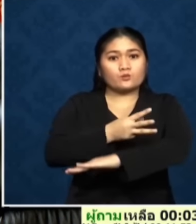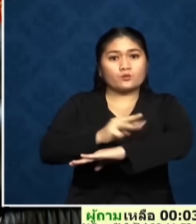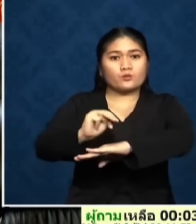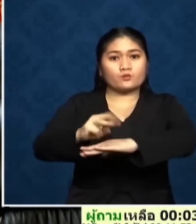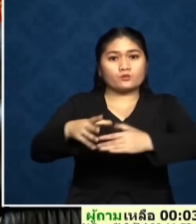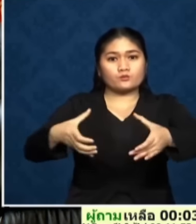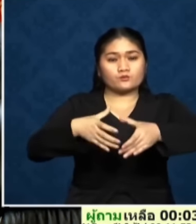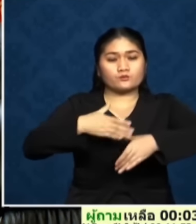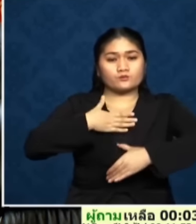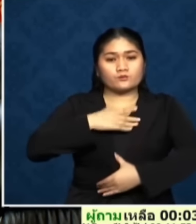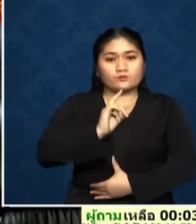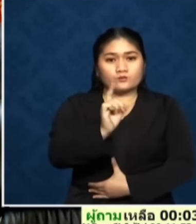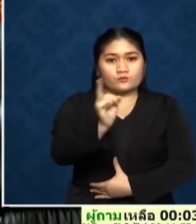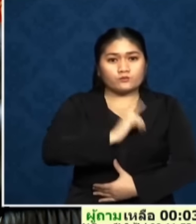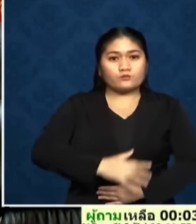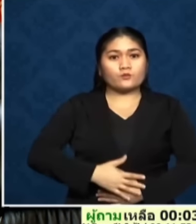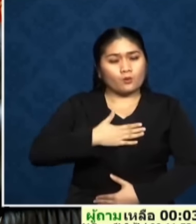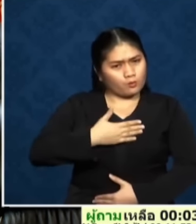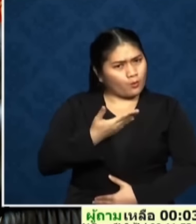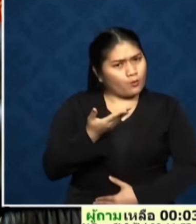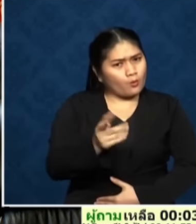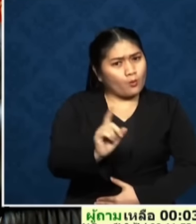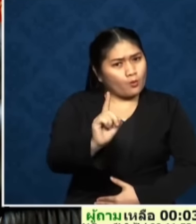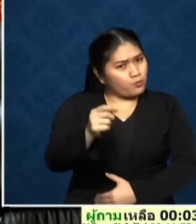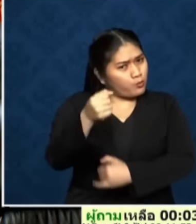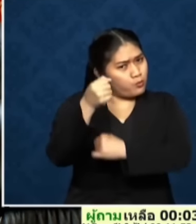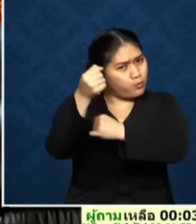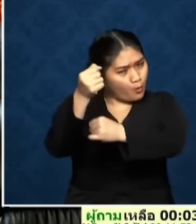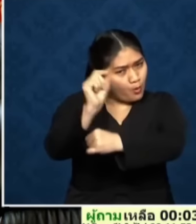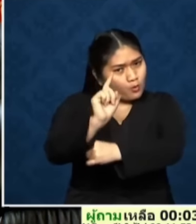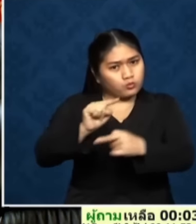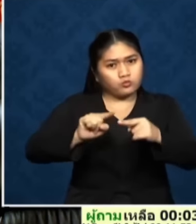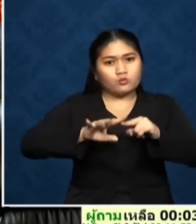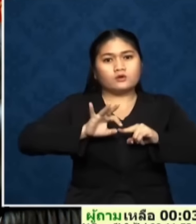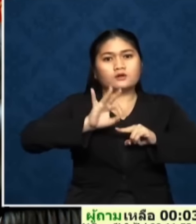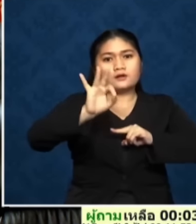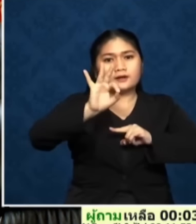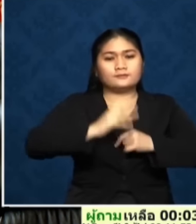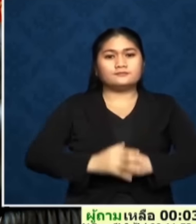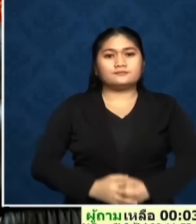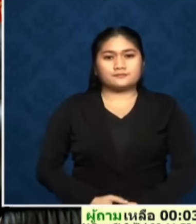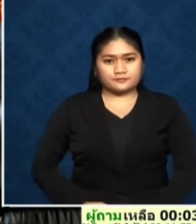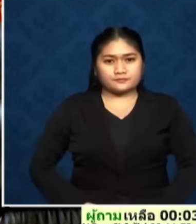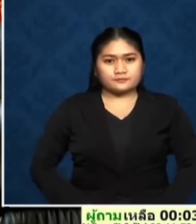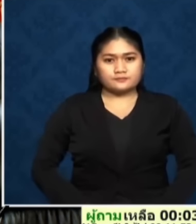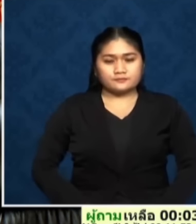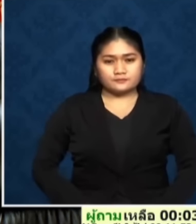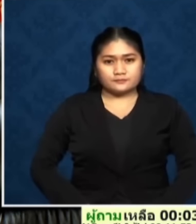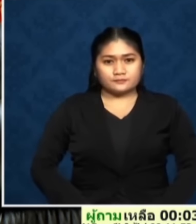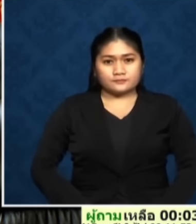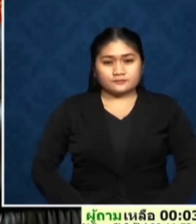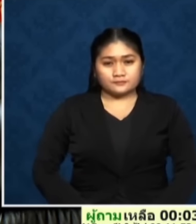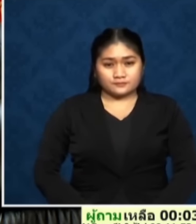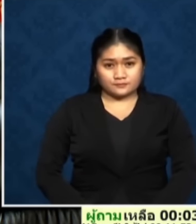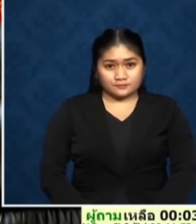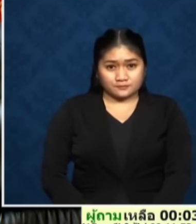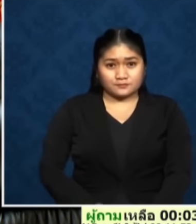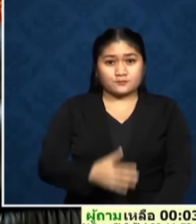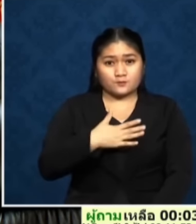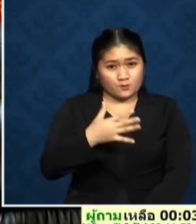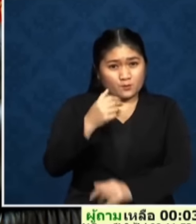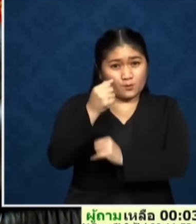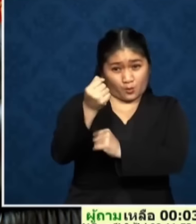ยผมขอประท้วงข้อ9นะครับแล้วก็ผมไม่เสียมารยาทที่จะประท้วงท่านผู้นำฝ่าย